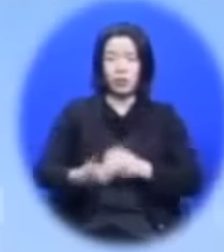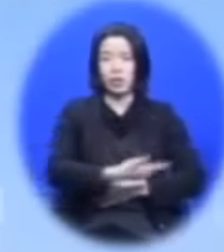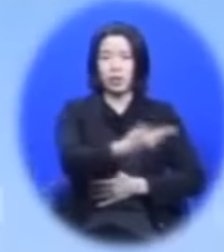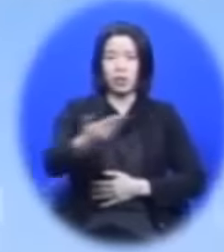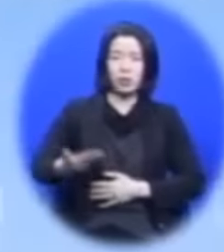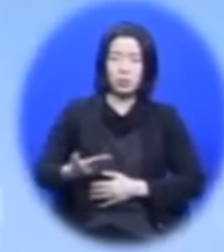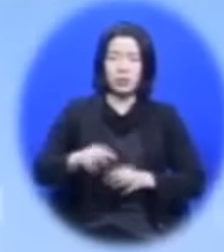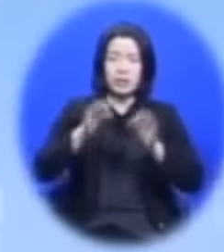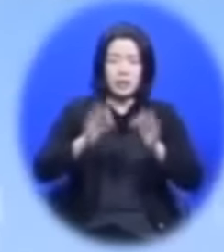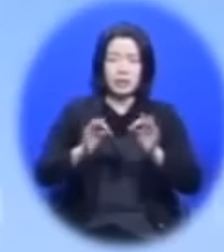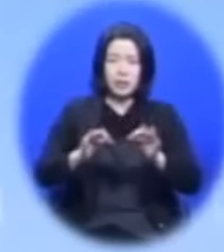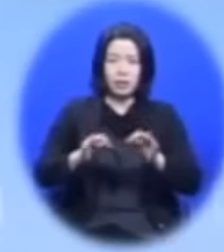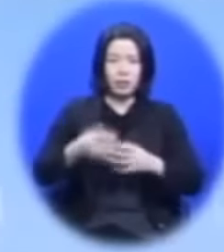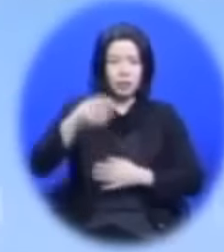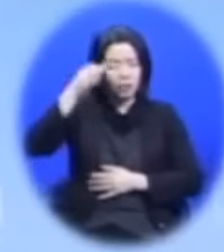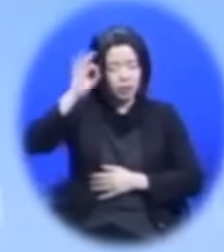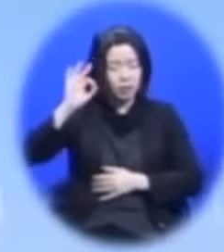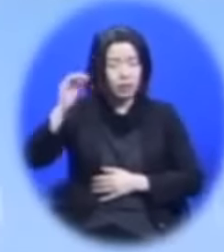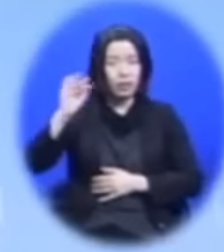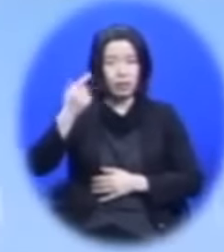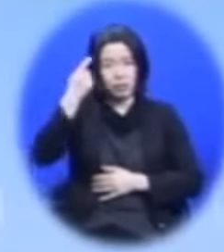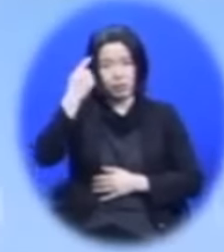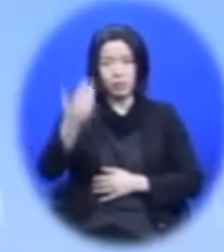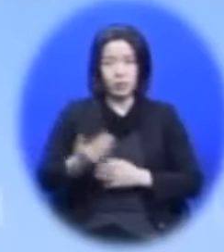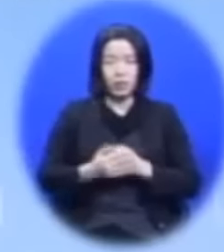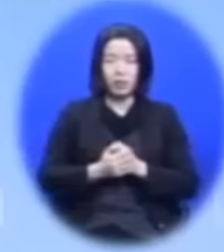여러분은 이제는 깨달으셨습니까?